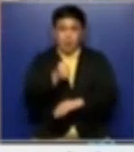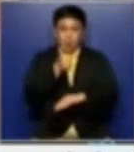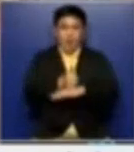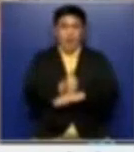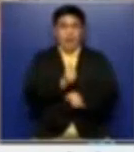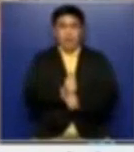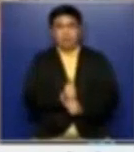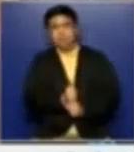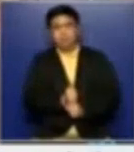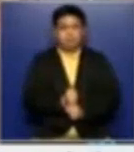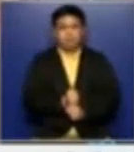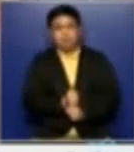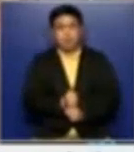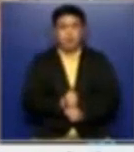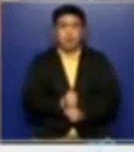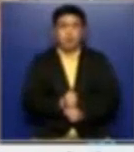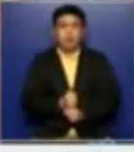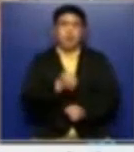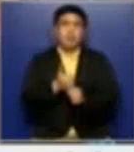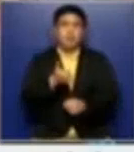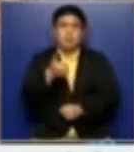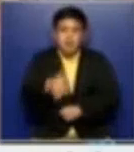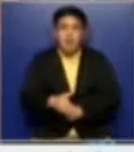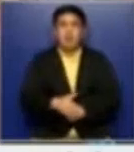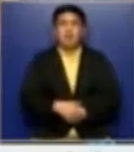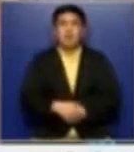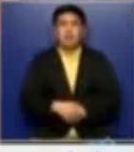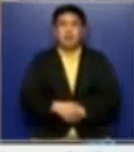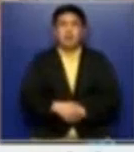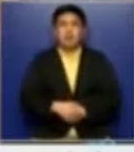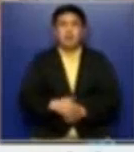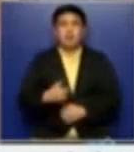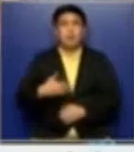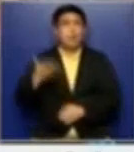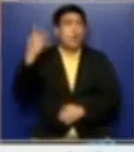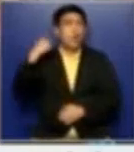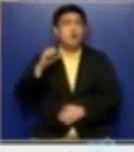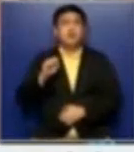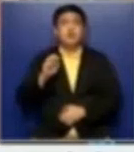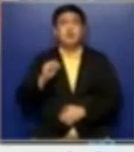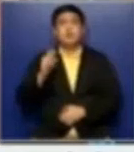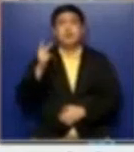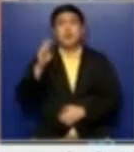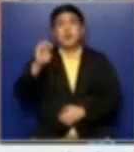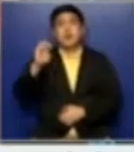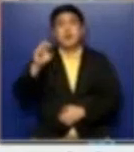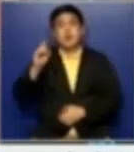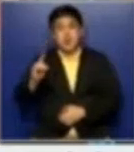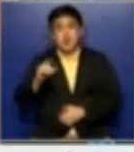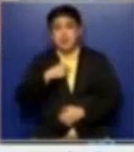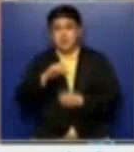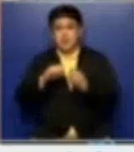มันก็ไม่ไหวอ่ะวันก่อนท่านสมคิดบอกว่าไงแล้วครับ บอกว่าเศรษฐกิจ